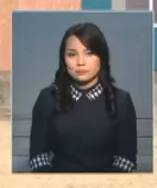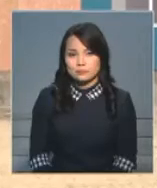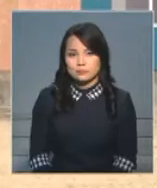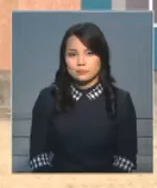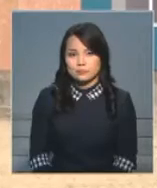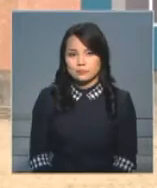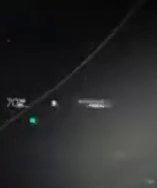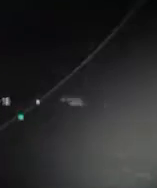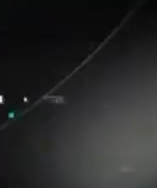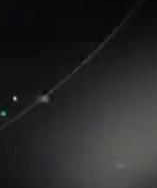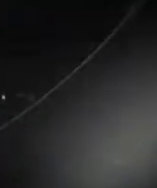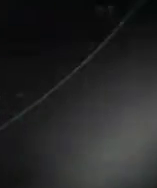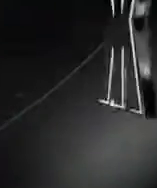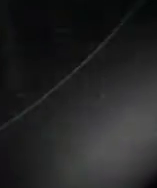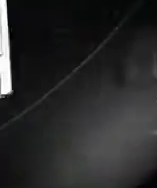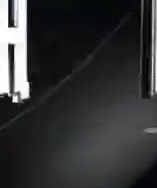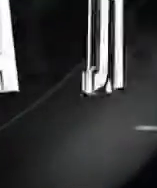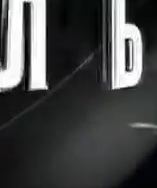кезет.